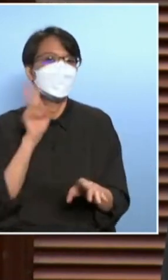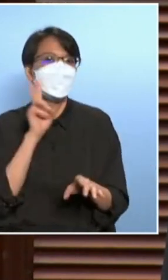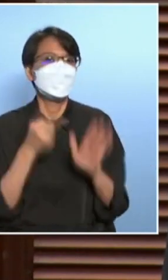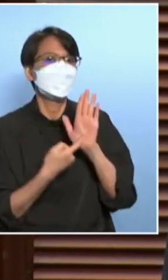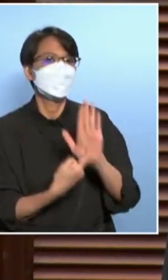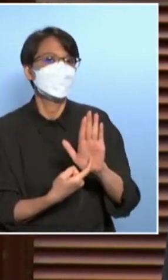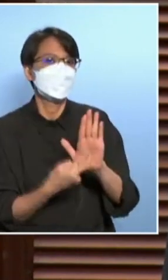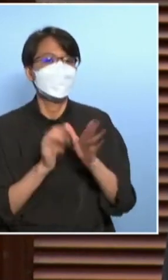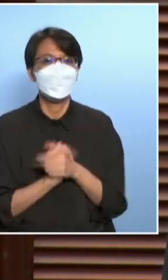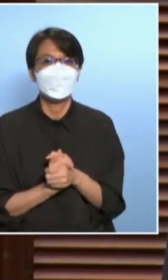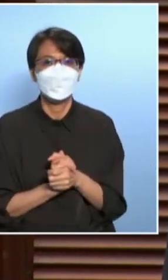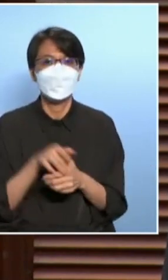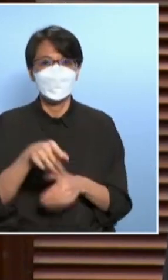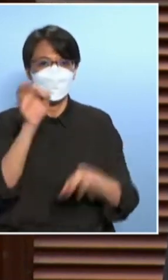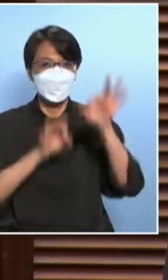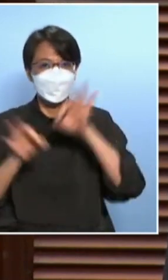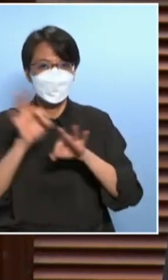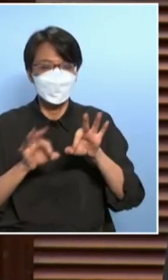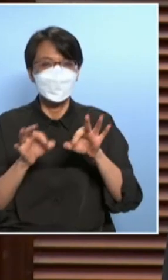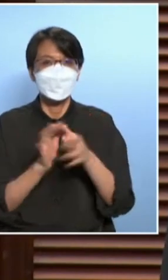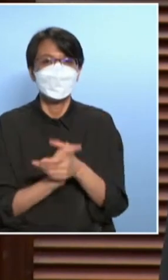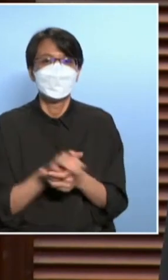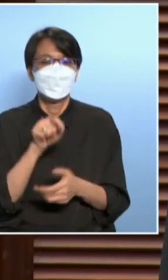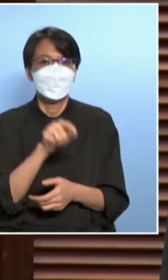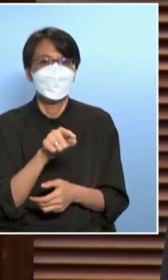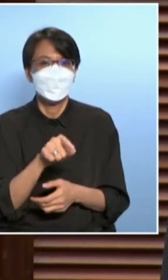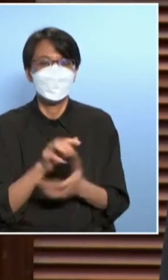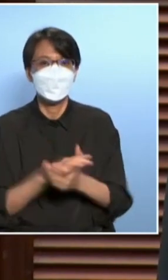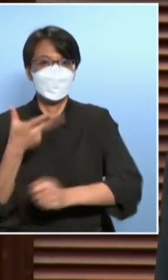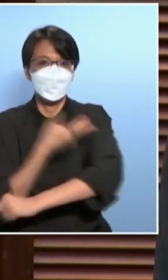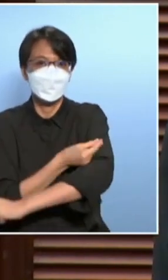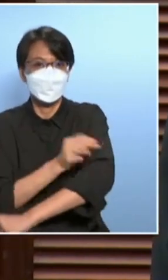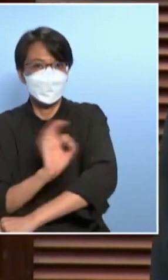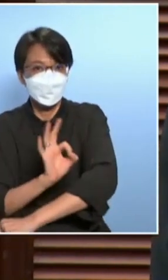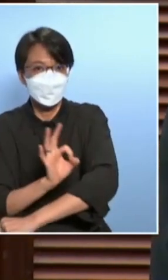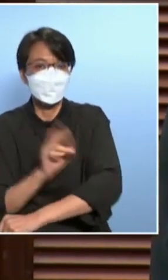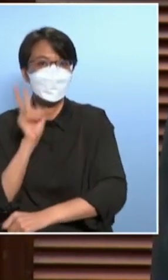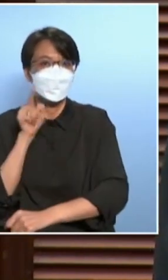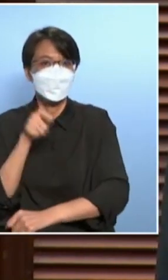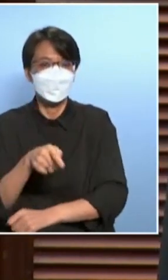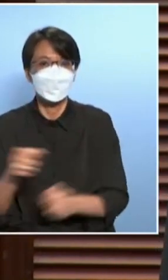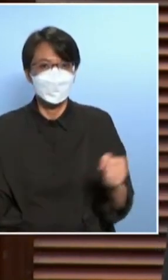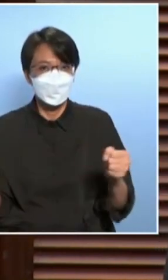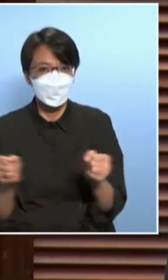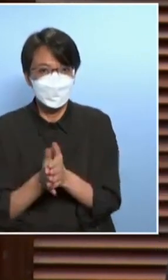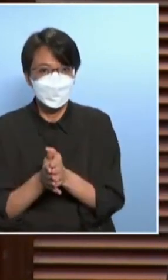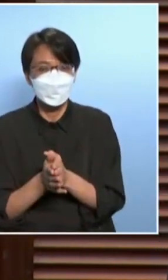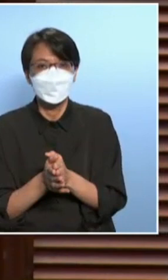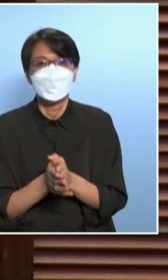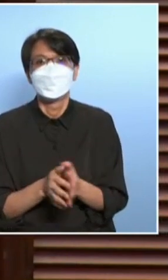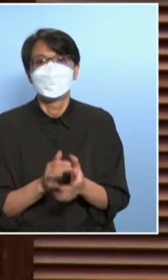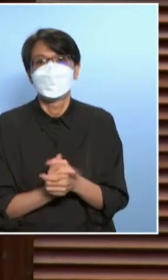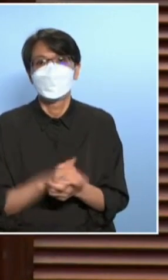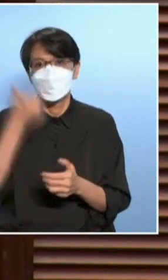新加坡已經佢哋會推行一啲，譬如話冇打針嘅人，如果中咗呢、這個即係、就是、感